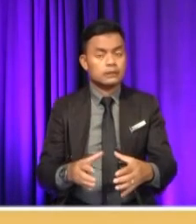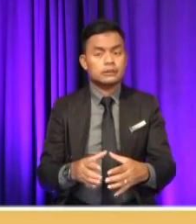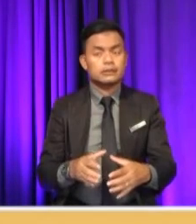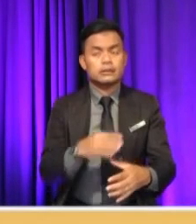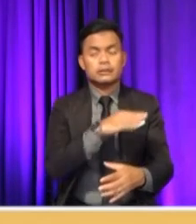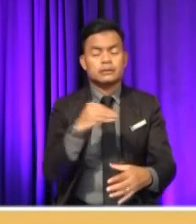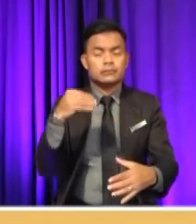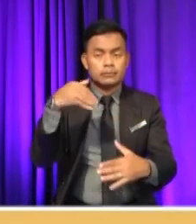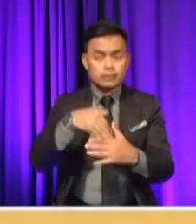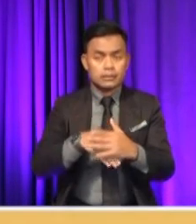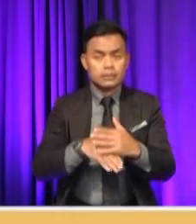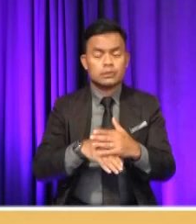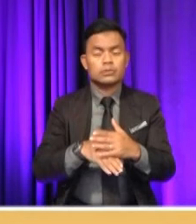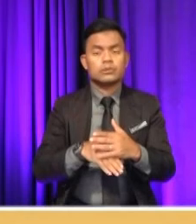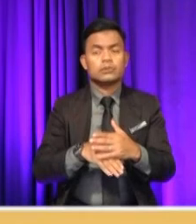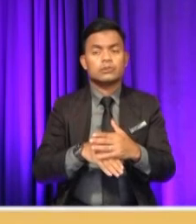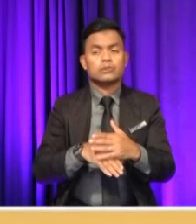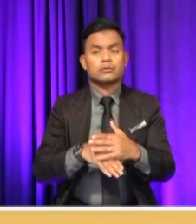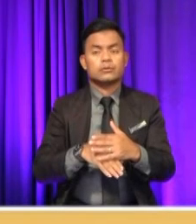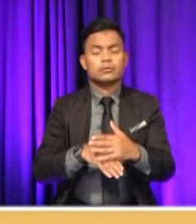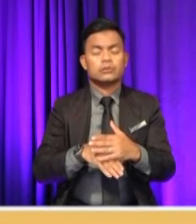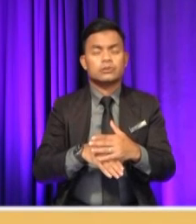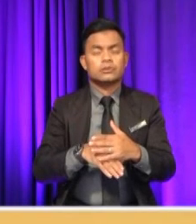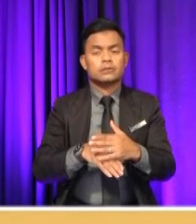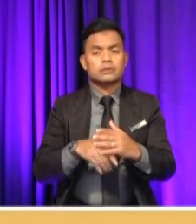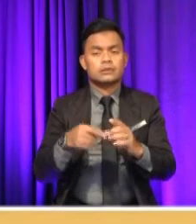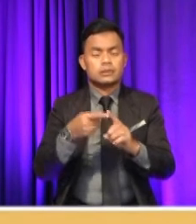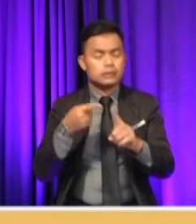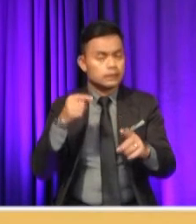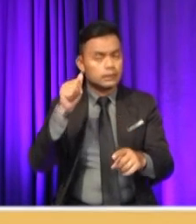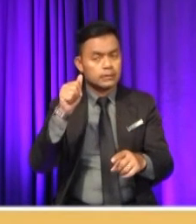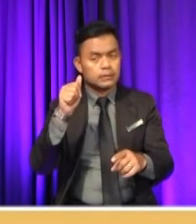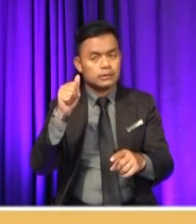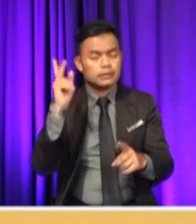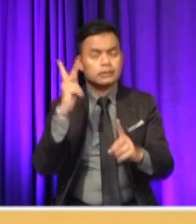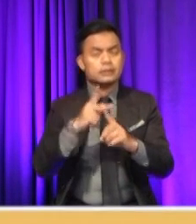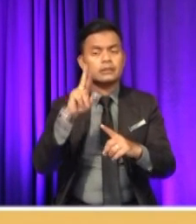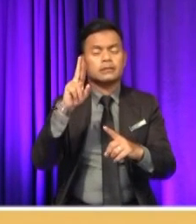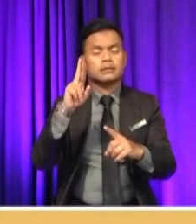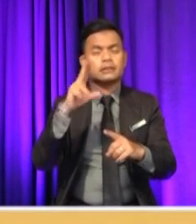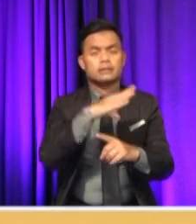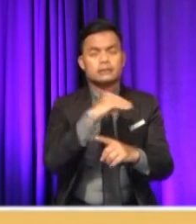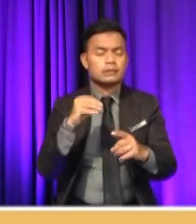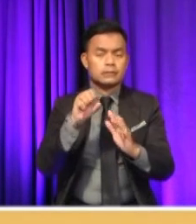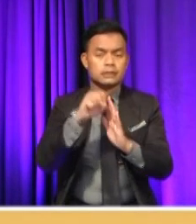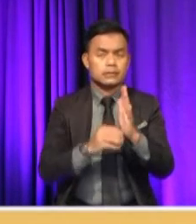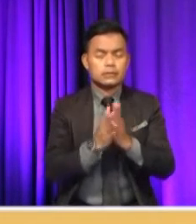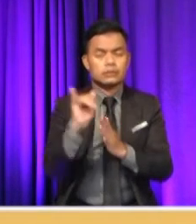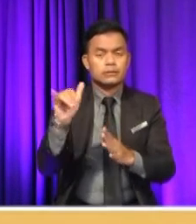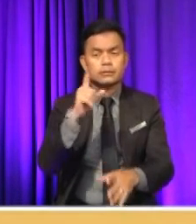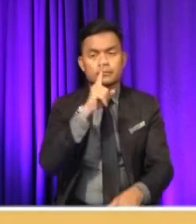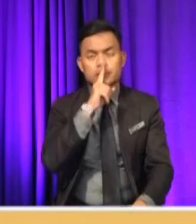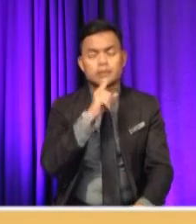masuk balik pada injak kawalan berarah melalui liang A ke liang R dan seterusnya ke penyenyap. Dia berbeza dengan yang